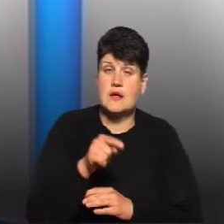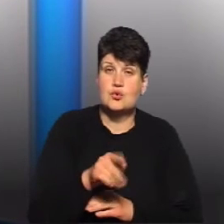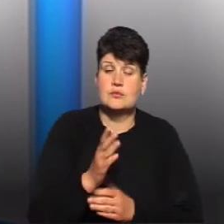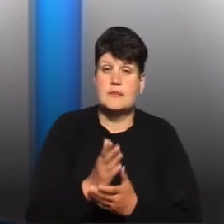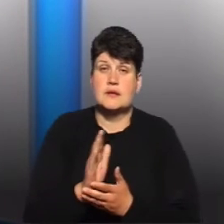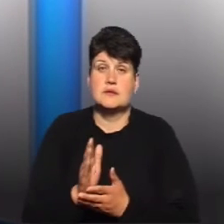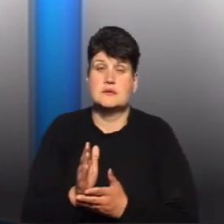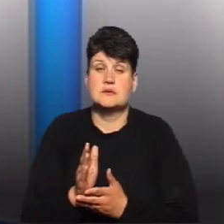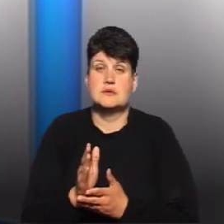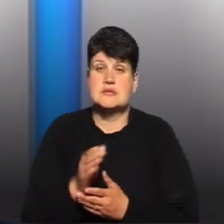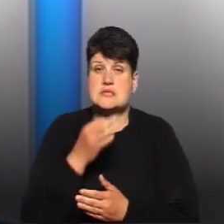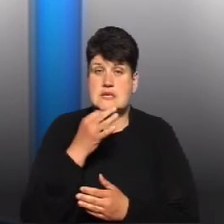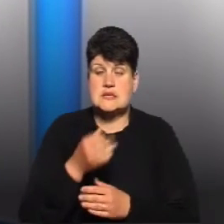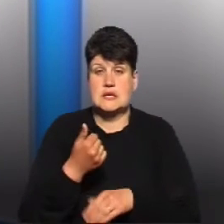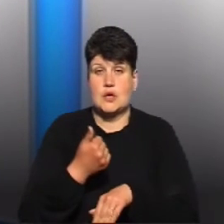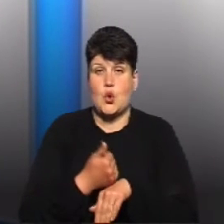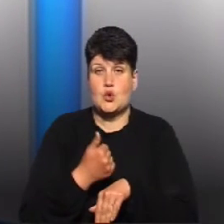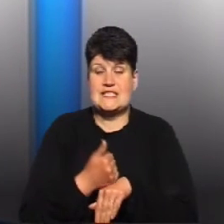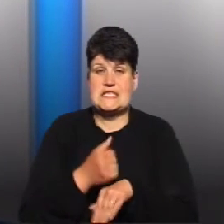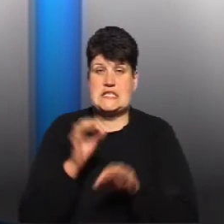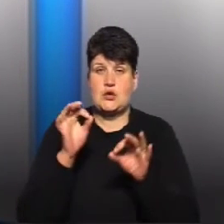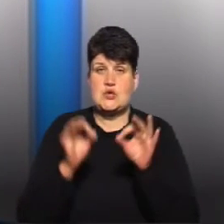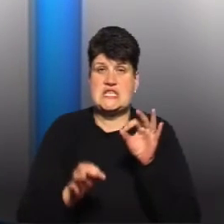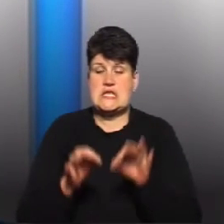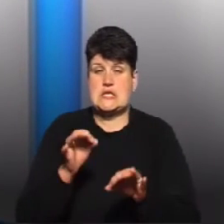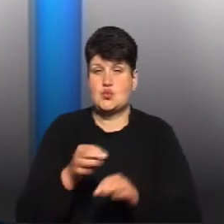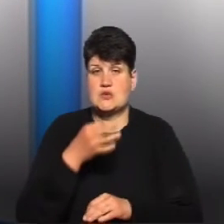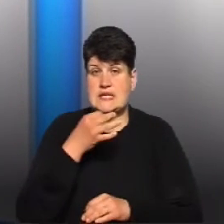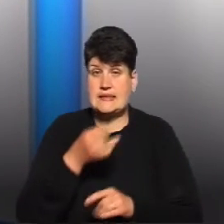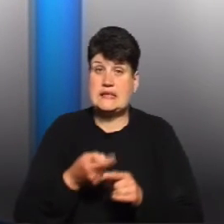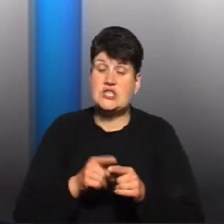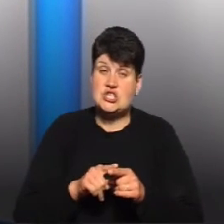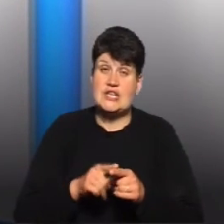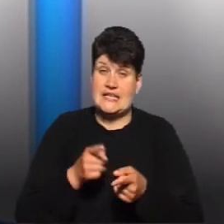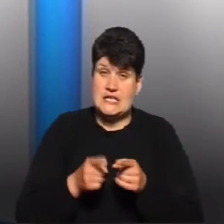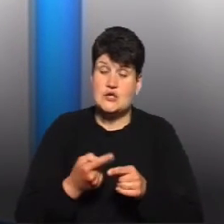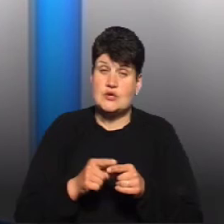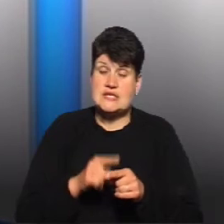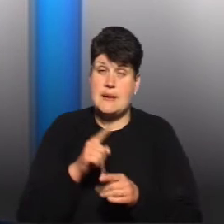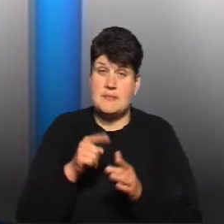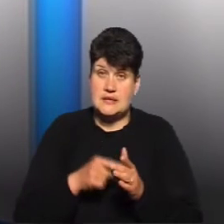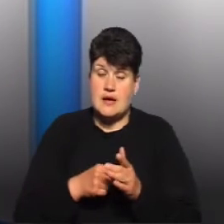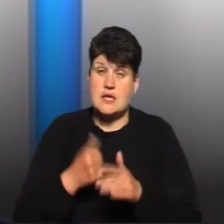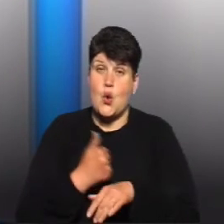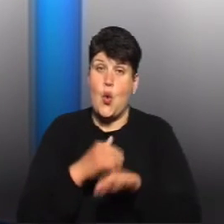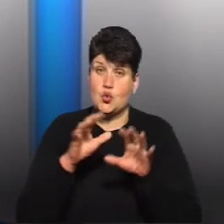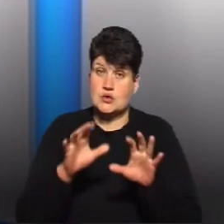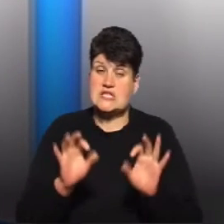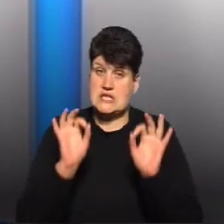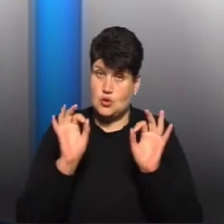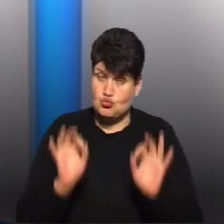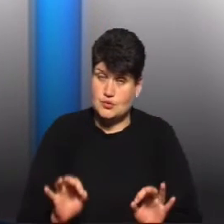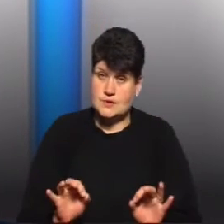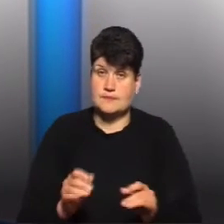слово Конституційний суд. Так? Тобто чи дійсно це питання є конституційним, чи не є конституційним. Так? Оскільки, як я